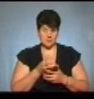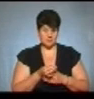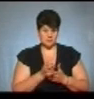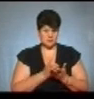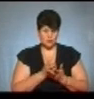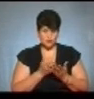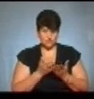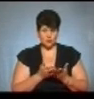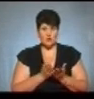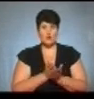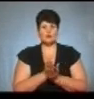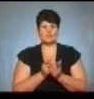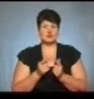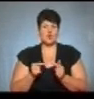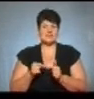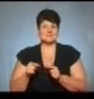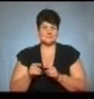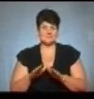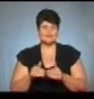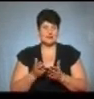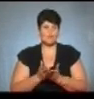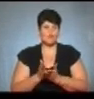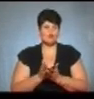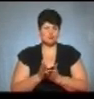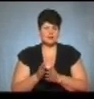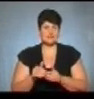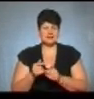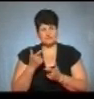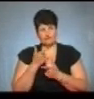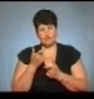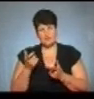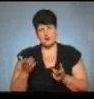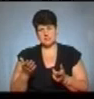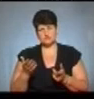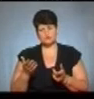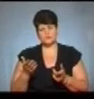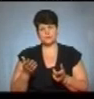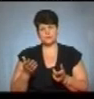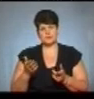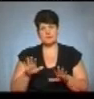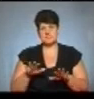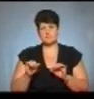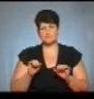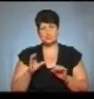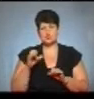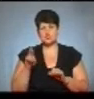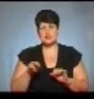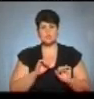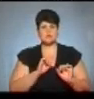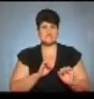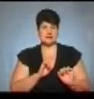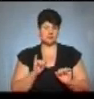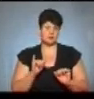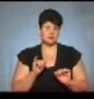то обслуговуюча організація, яка надає послуги, надає інформацію місцевому управлінню соціального захисту,